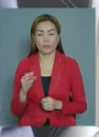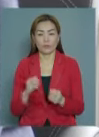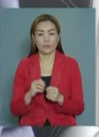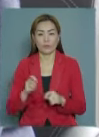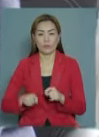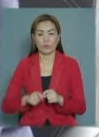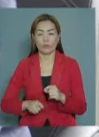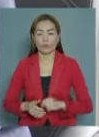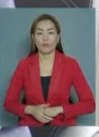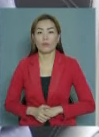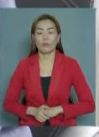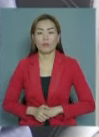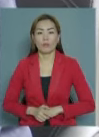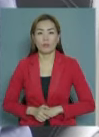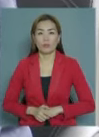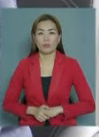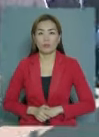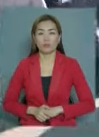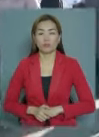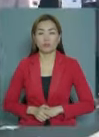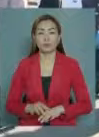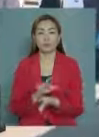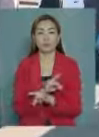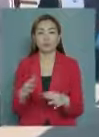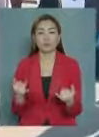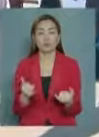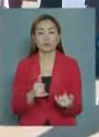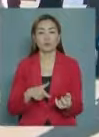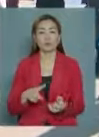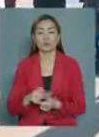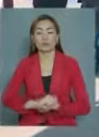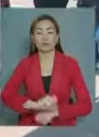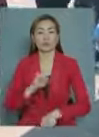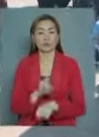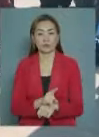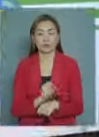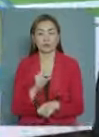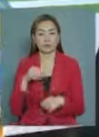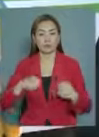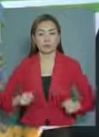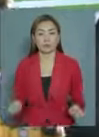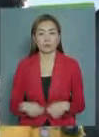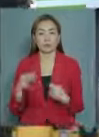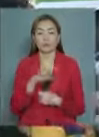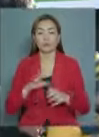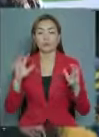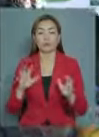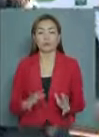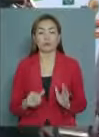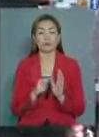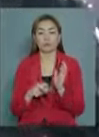не ограниченный сұраққа на постоянной основе. Айта кетейік, жолақы төлеуден жалтарғандарға әкімшілік құқық бұзушылық туралы